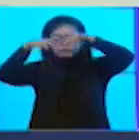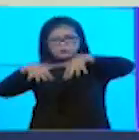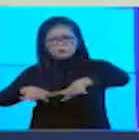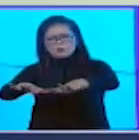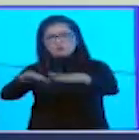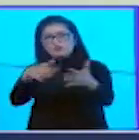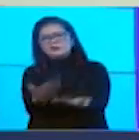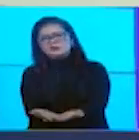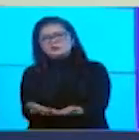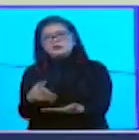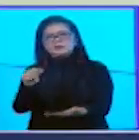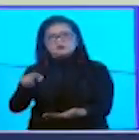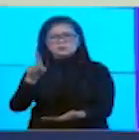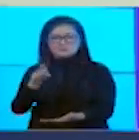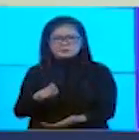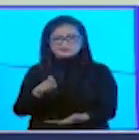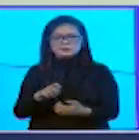juga harus